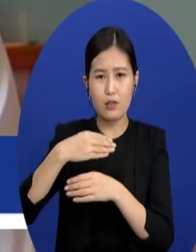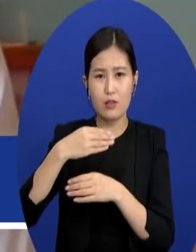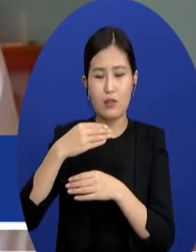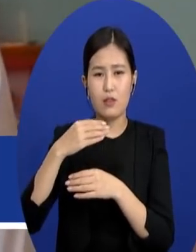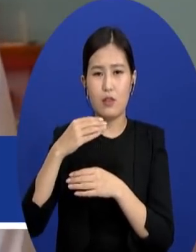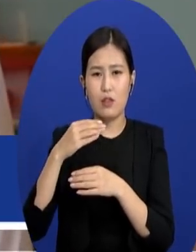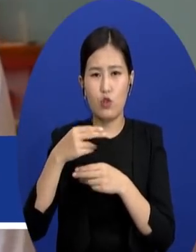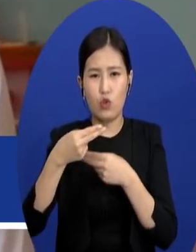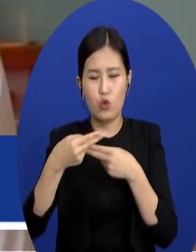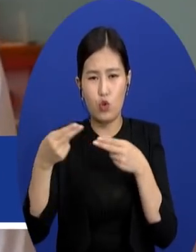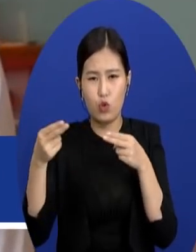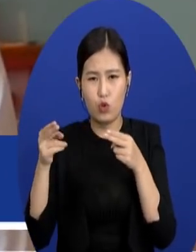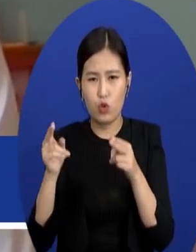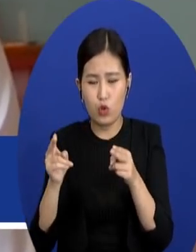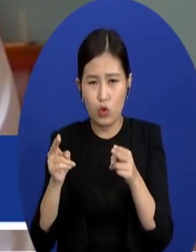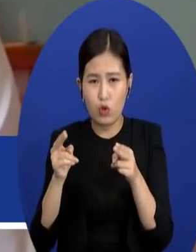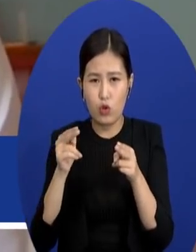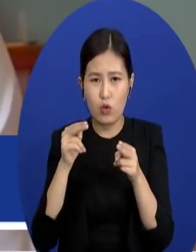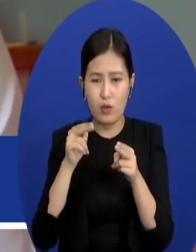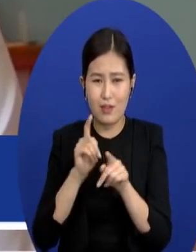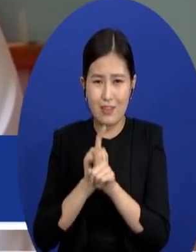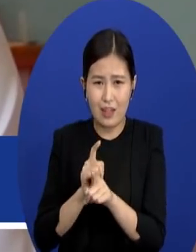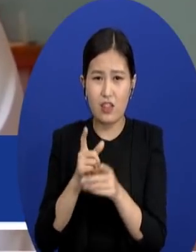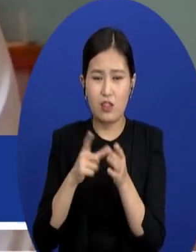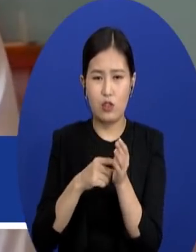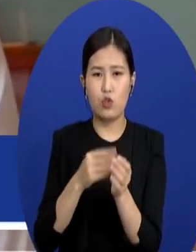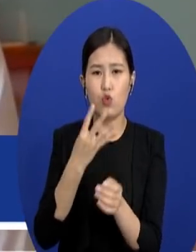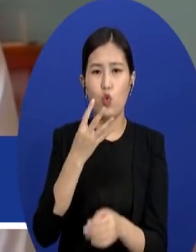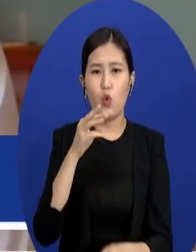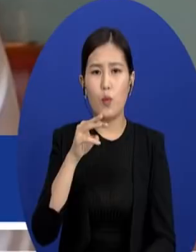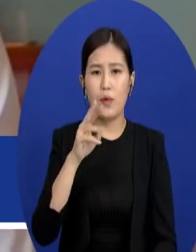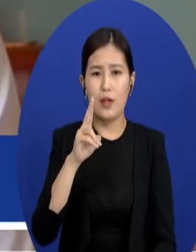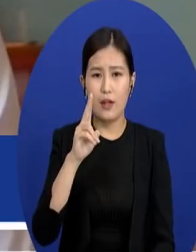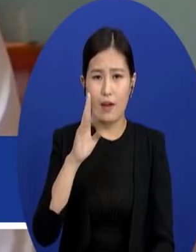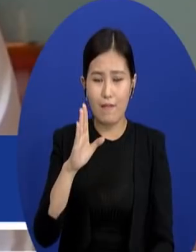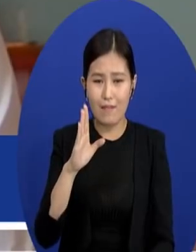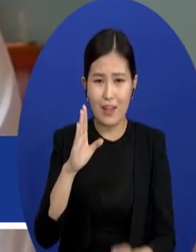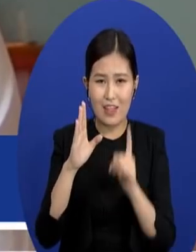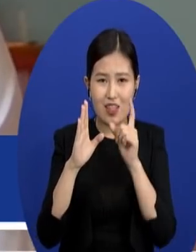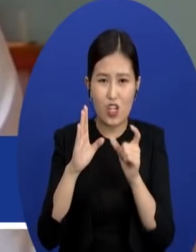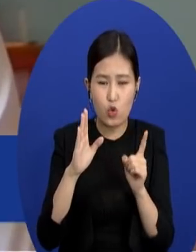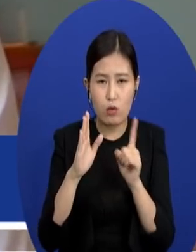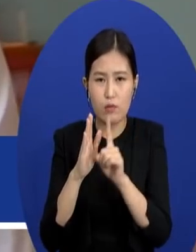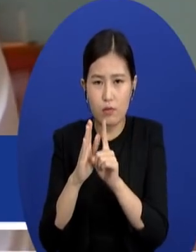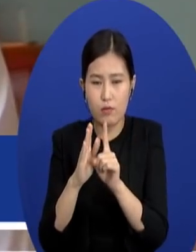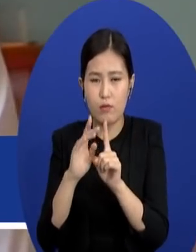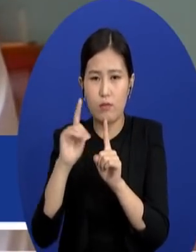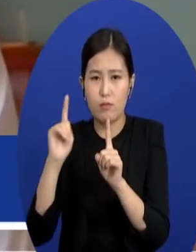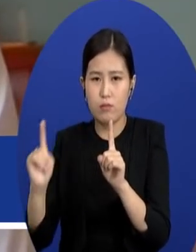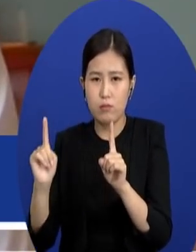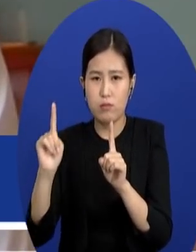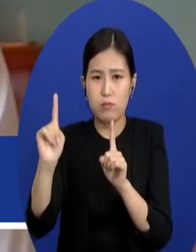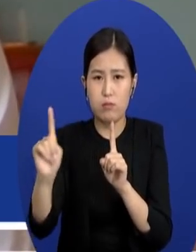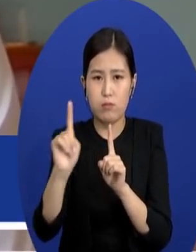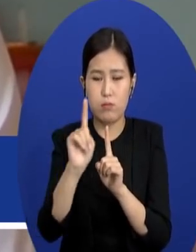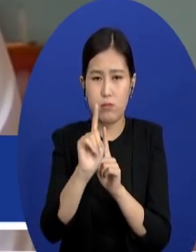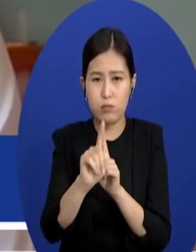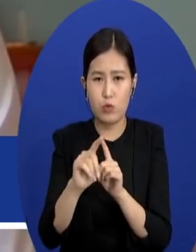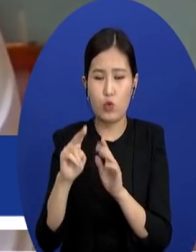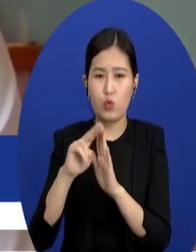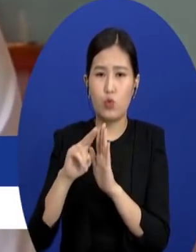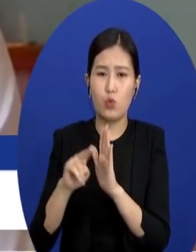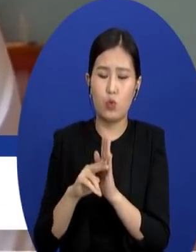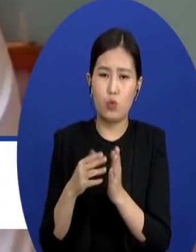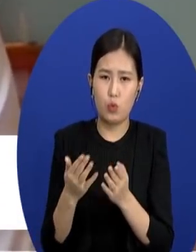нь хязгаарлаад өгсөн 4 м² нэг хүн ажиллана гэдгээр заагаад өгсөн мөн